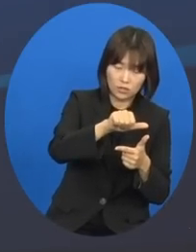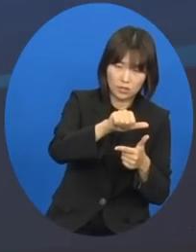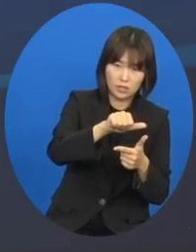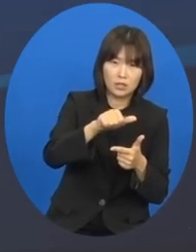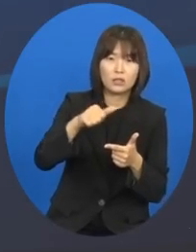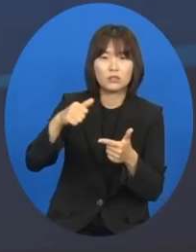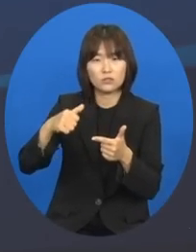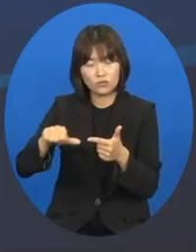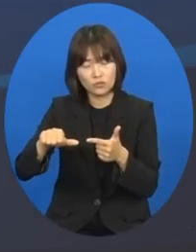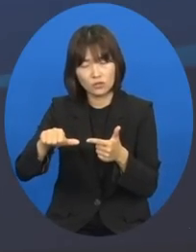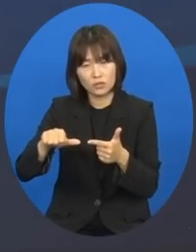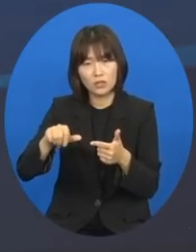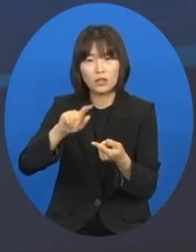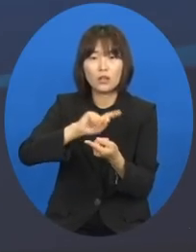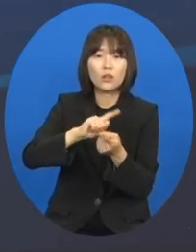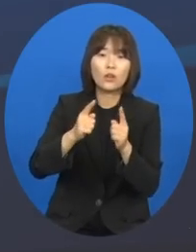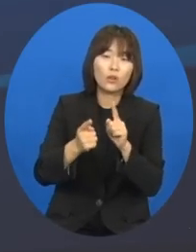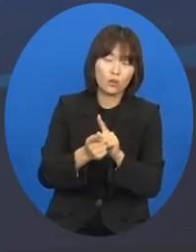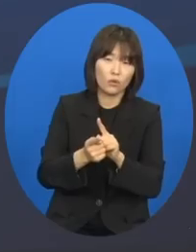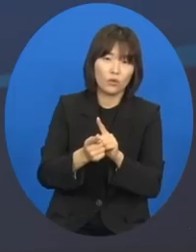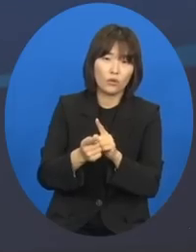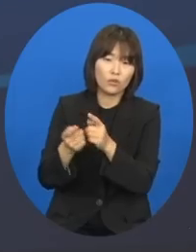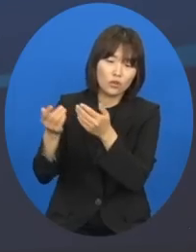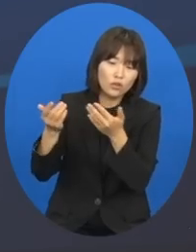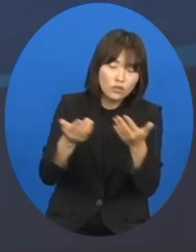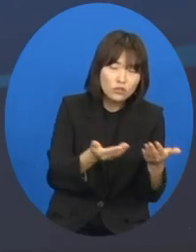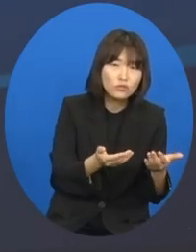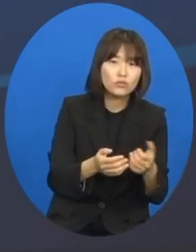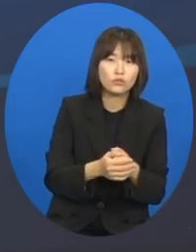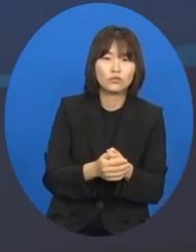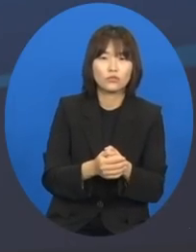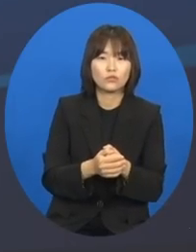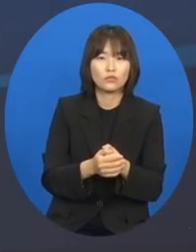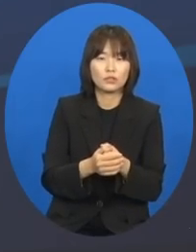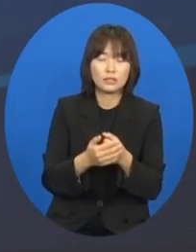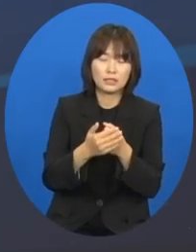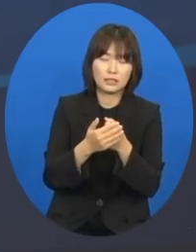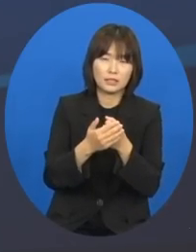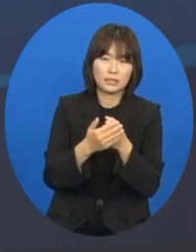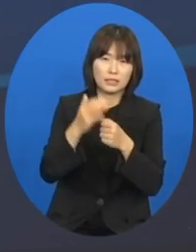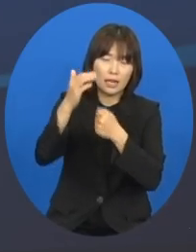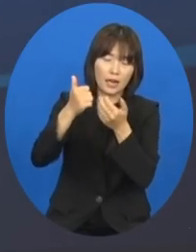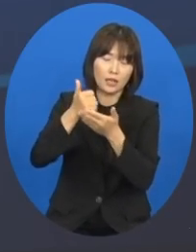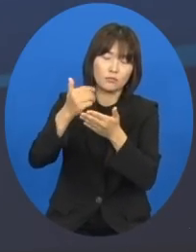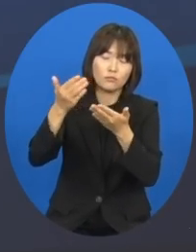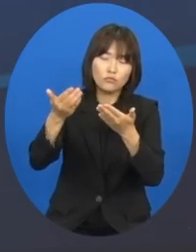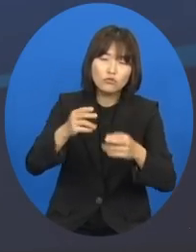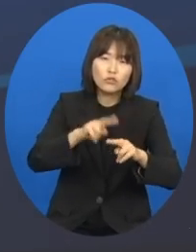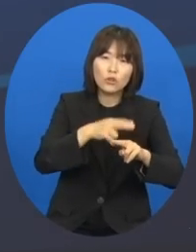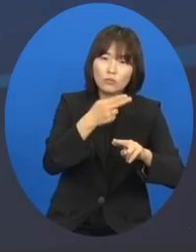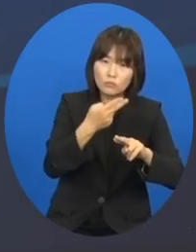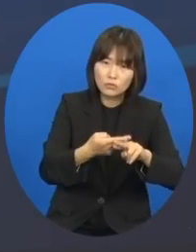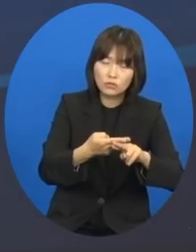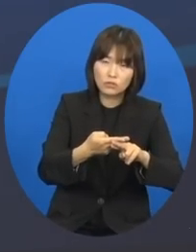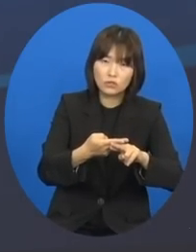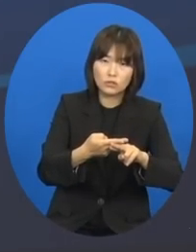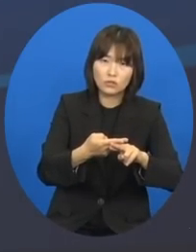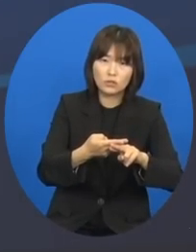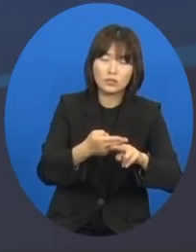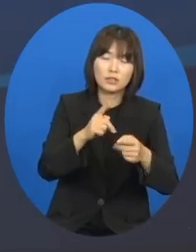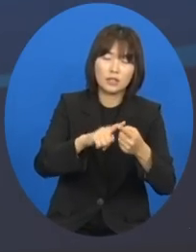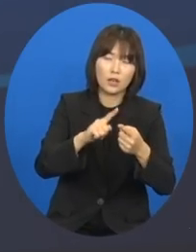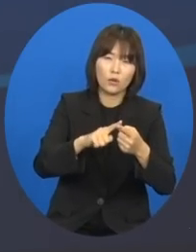둘째로서 각자에게 주신 기질과 은사와 재능이 꽃을 피울 수 있도록 열매를 맺을 수 있도록 하나님